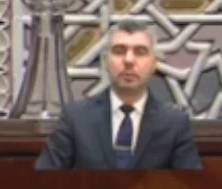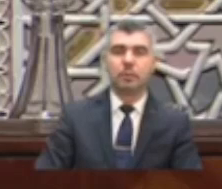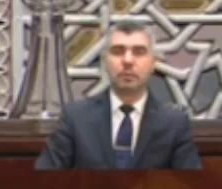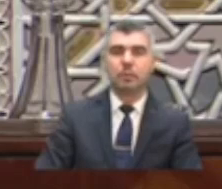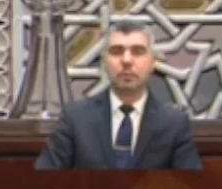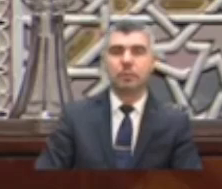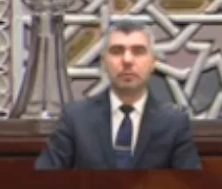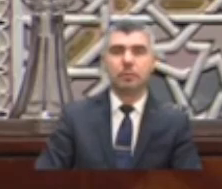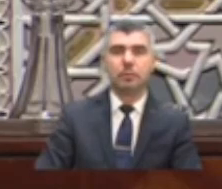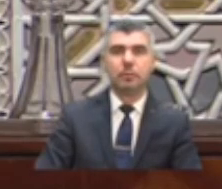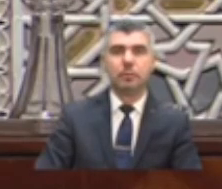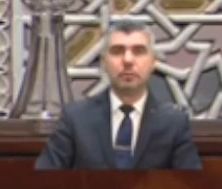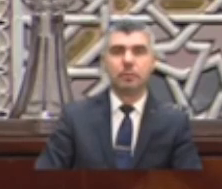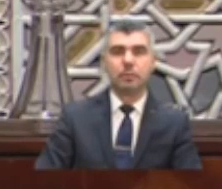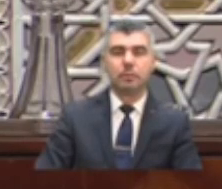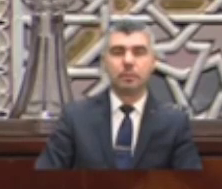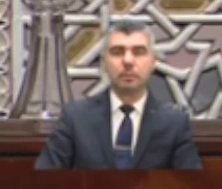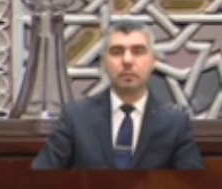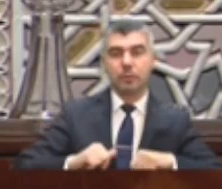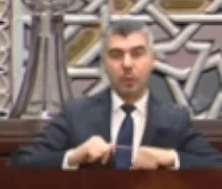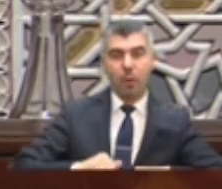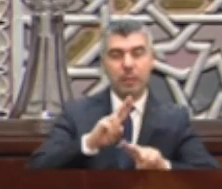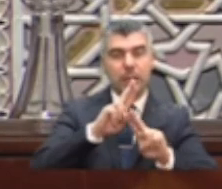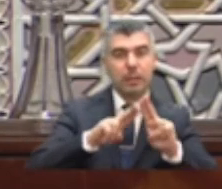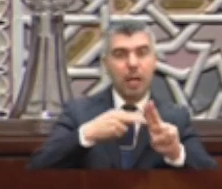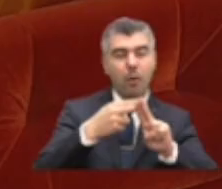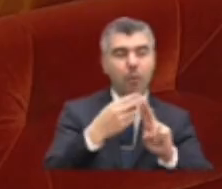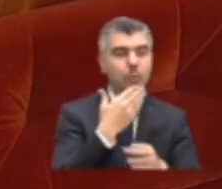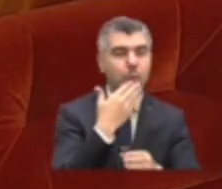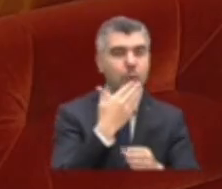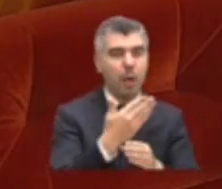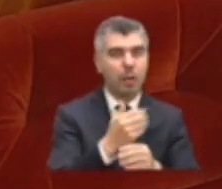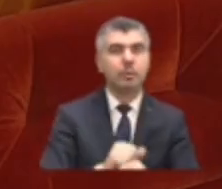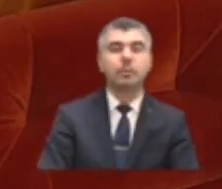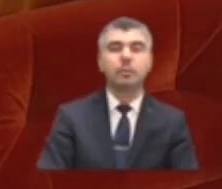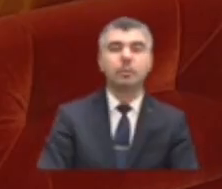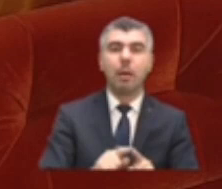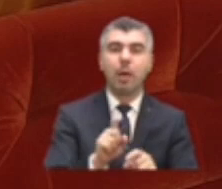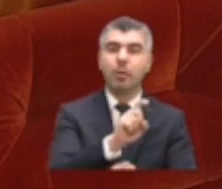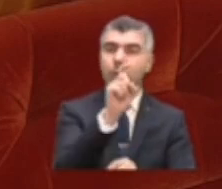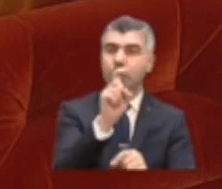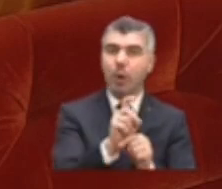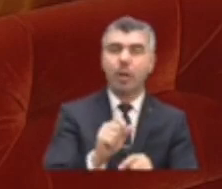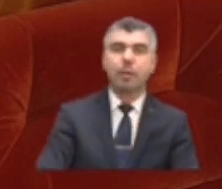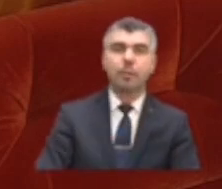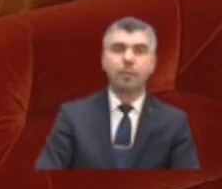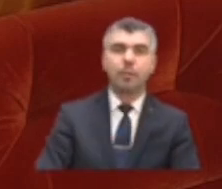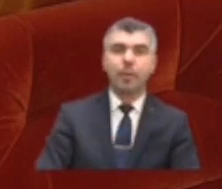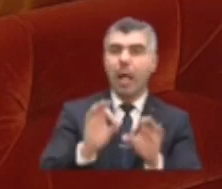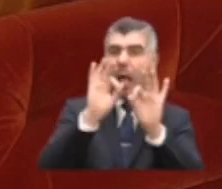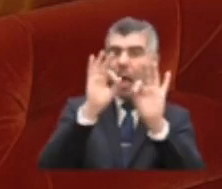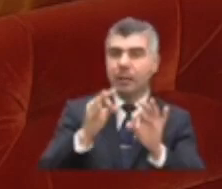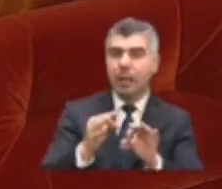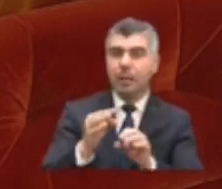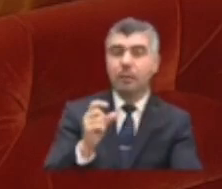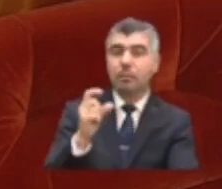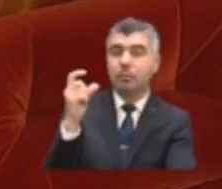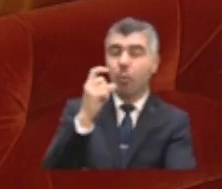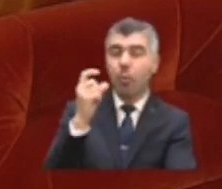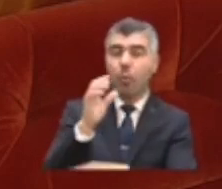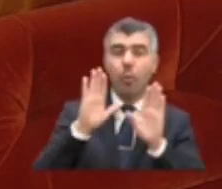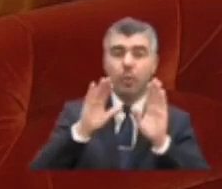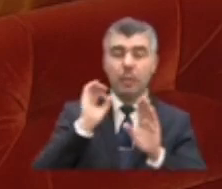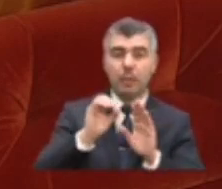تفضل سيد الوزير. شكرا لكم السيد النائب المحترم على السؤال. يبلغ عدد مساجد العالم القروي